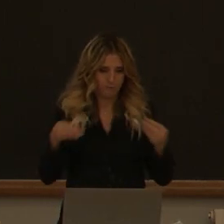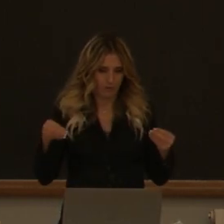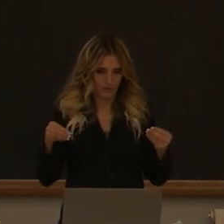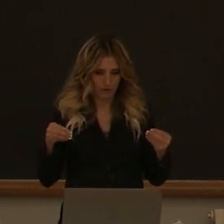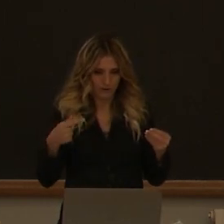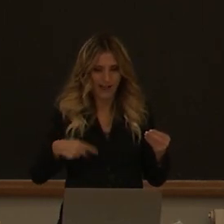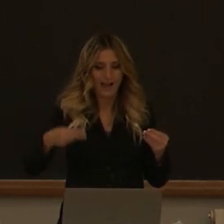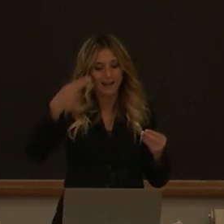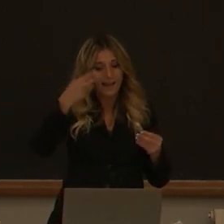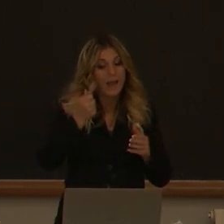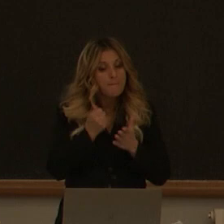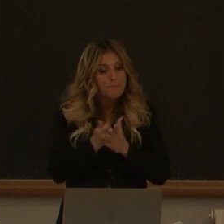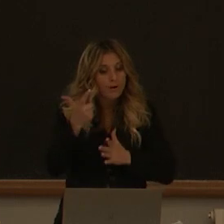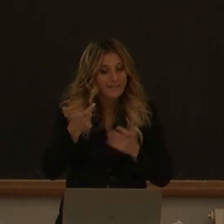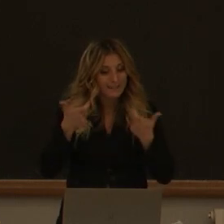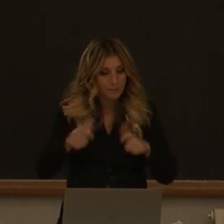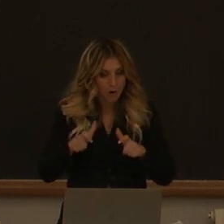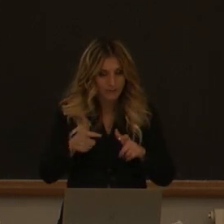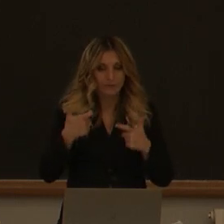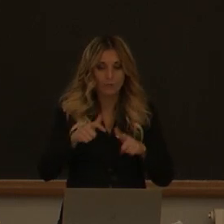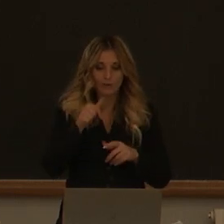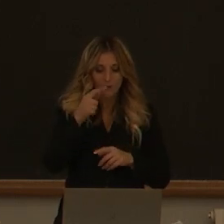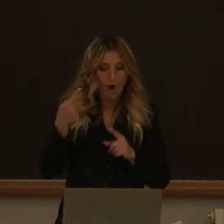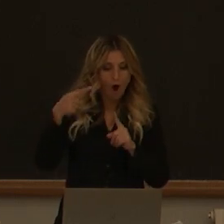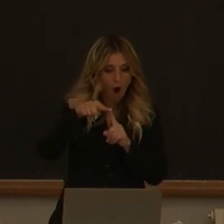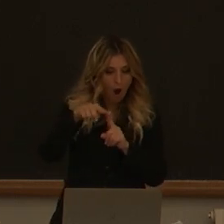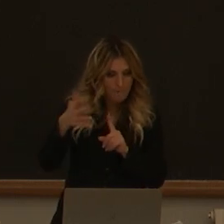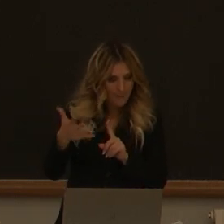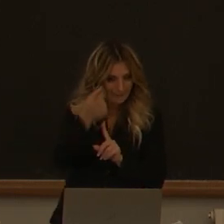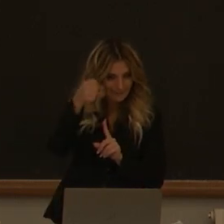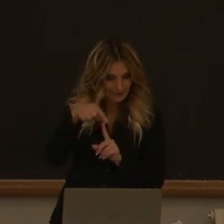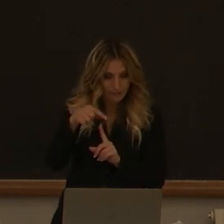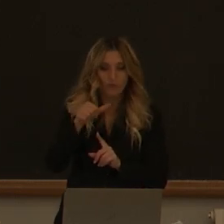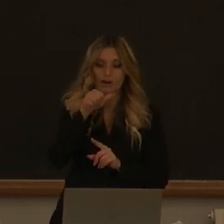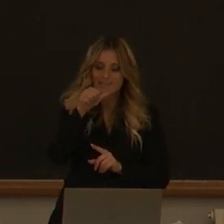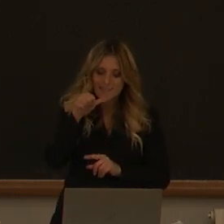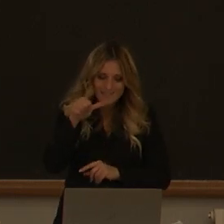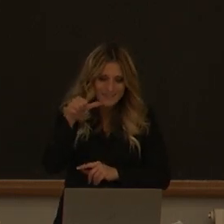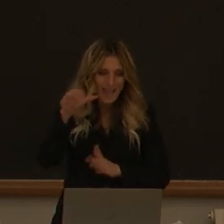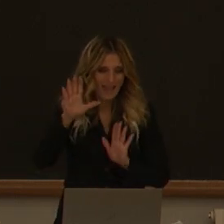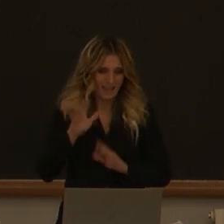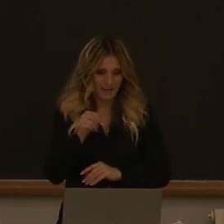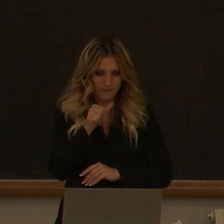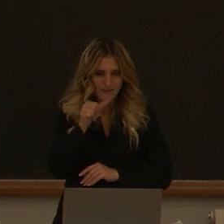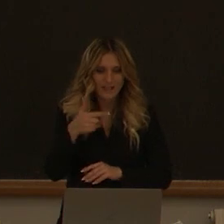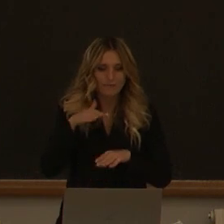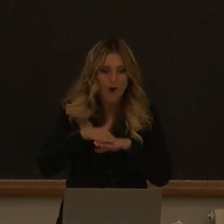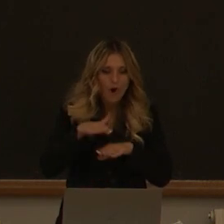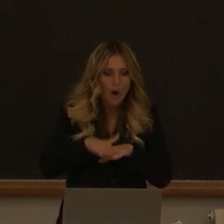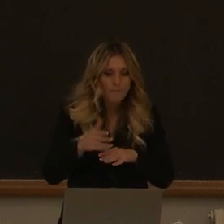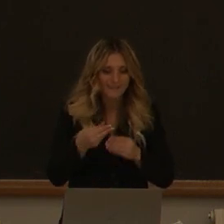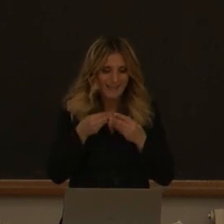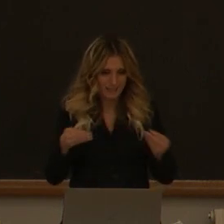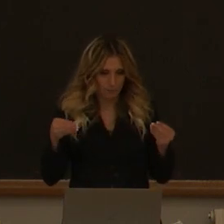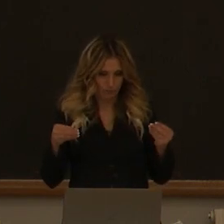È importante perché? Perché è importante per raggiungere questo obiettivo e avere maggiore attinenza tra le competenze